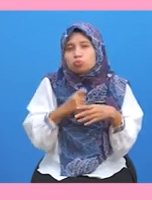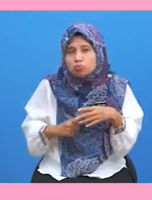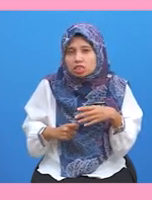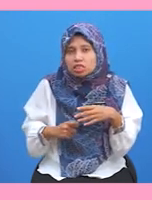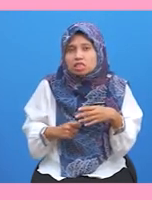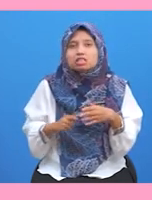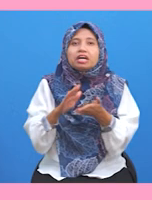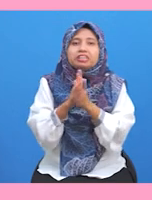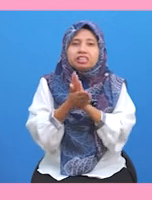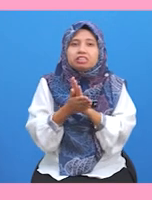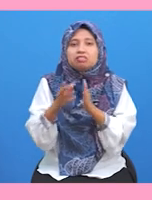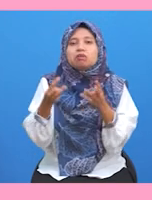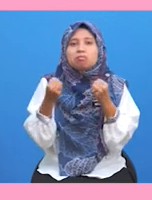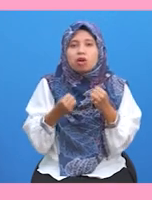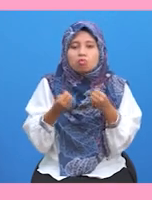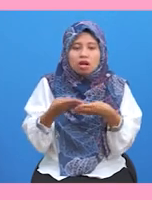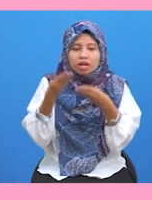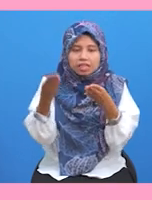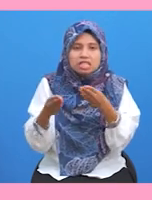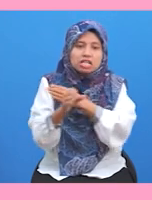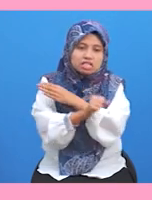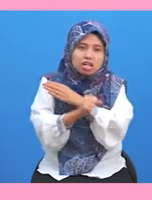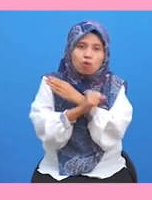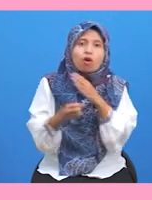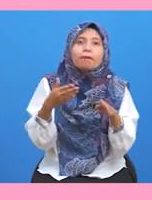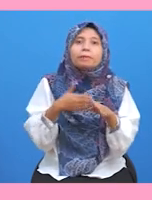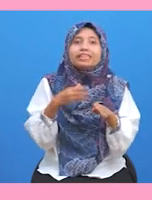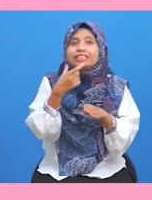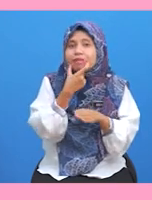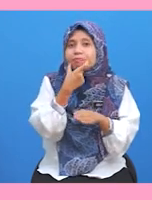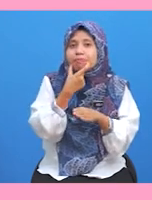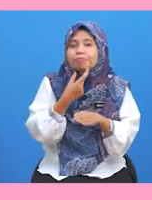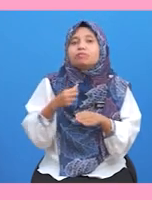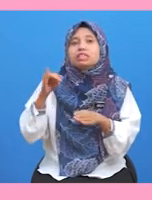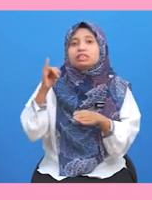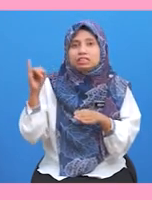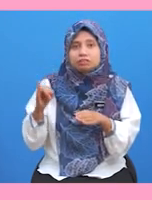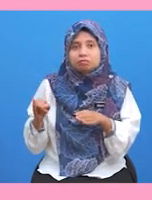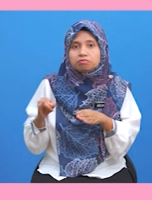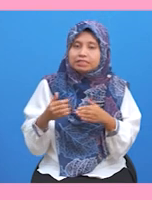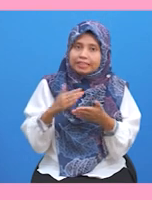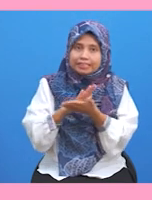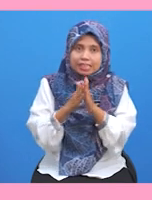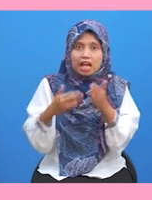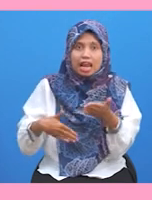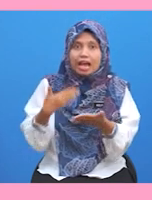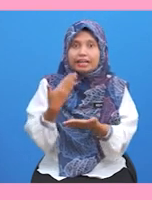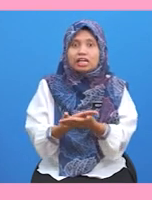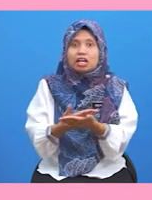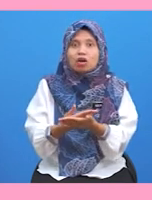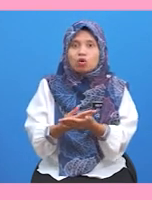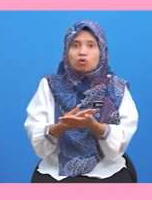merasakan Sarawak perlu diserahkan kepada British. Maka dengan itu, lahirlah golongan